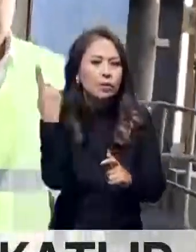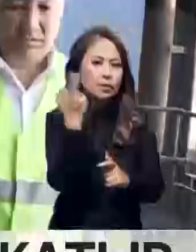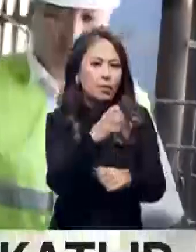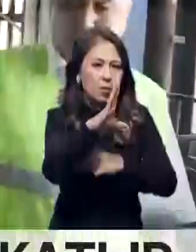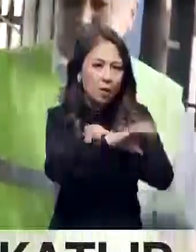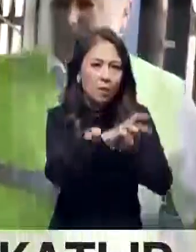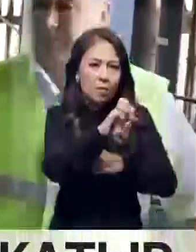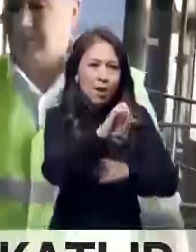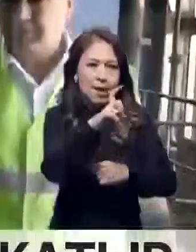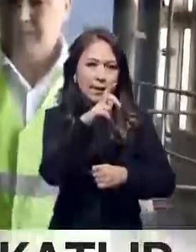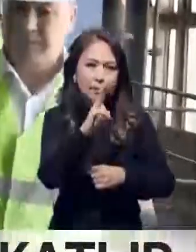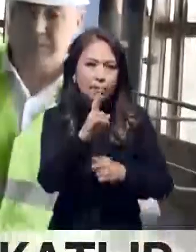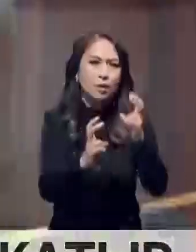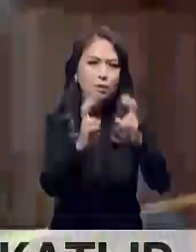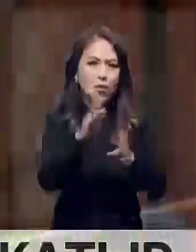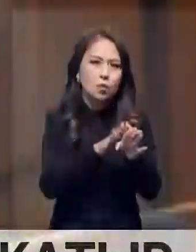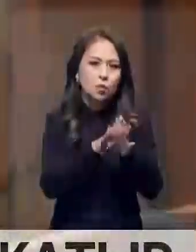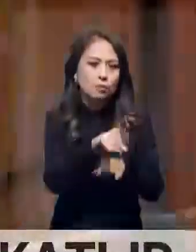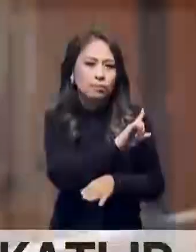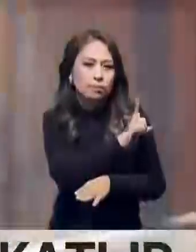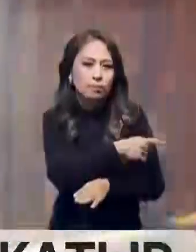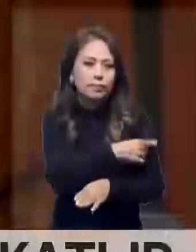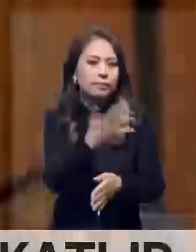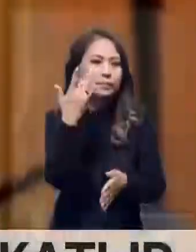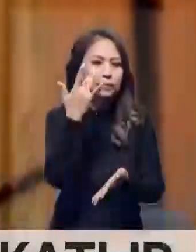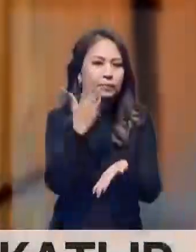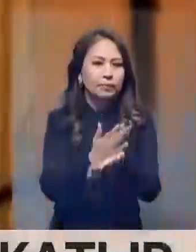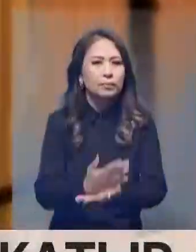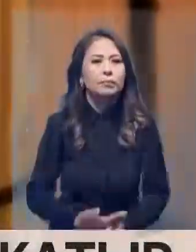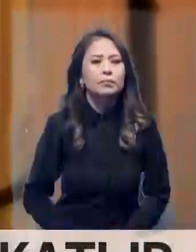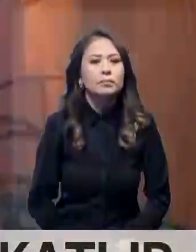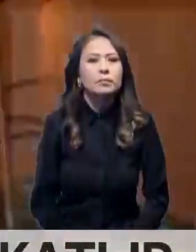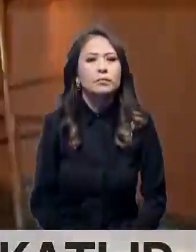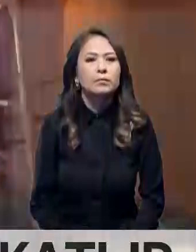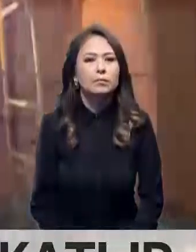апта соңында МАЭК кәсіпорны толық қуатына шыққан кезде алынады.